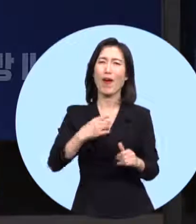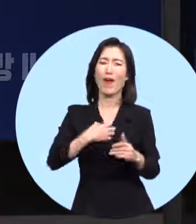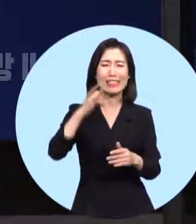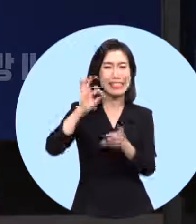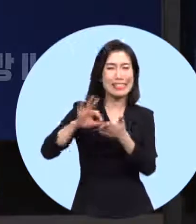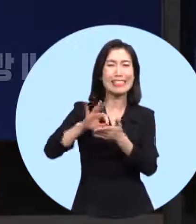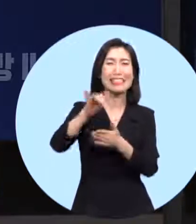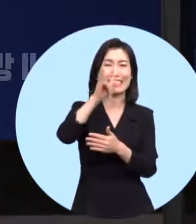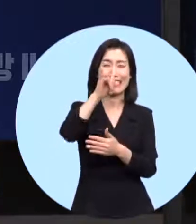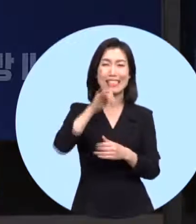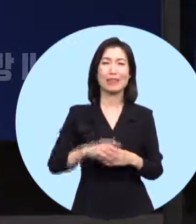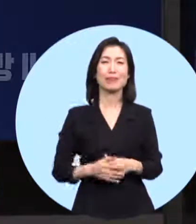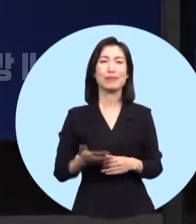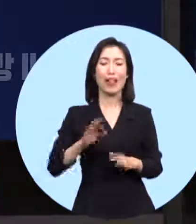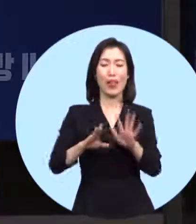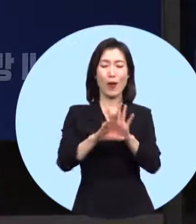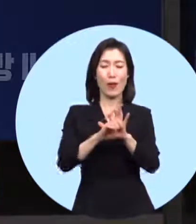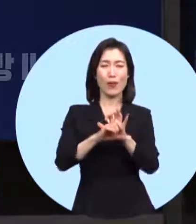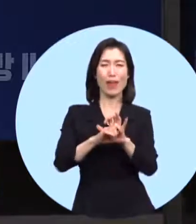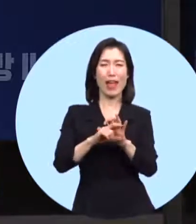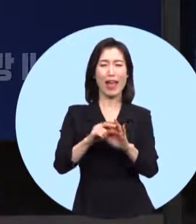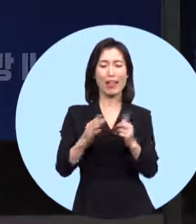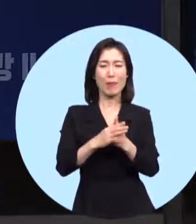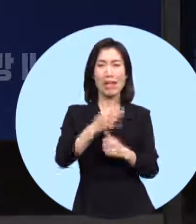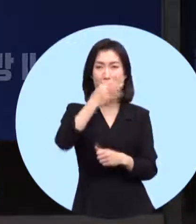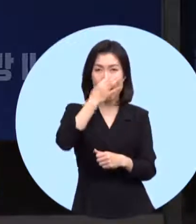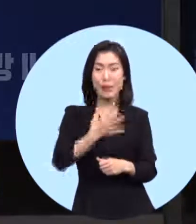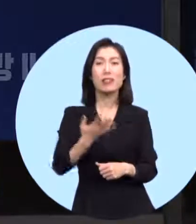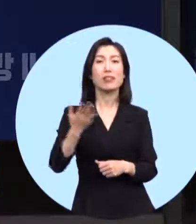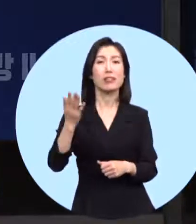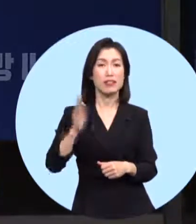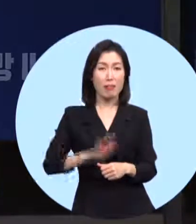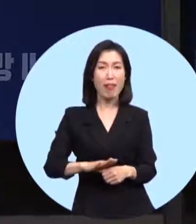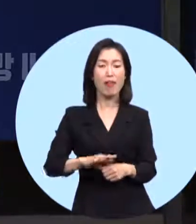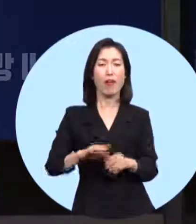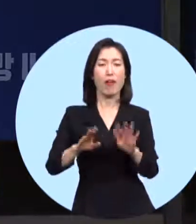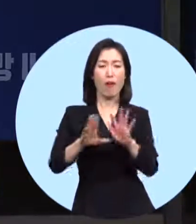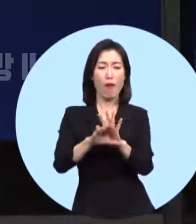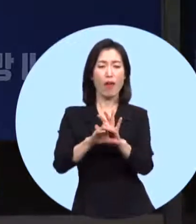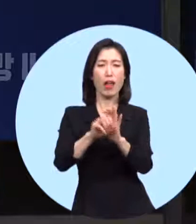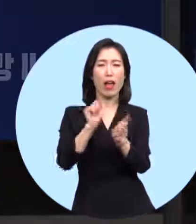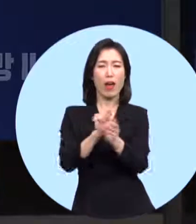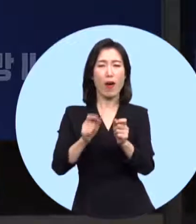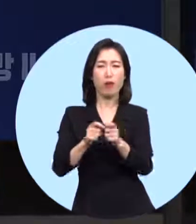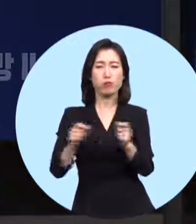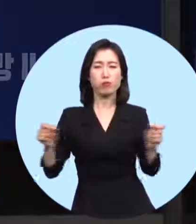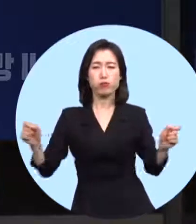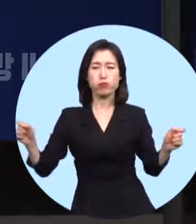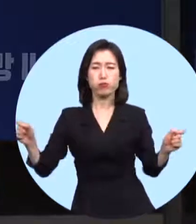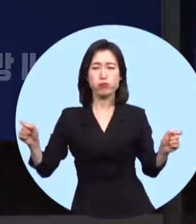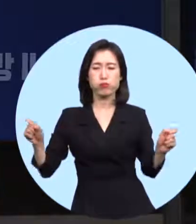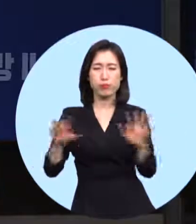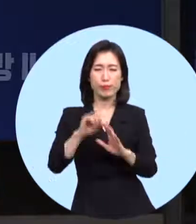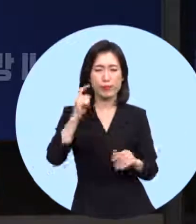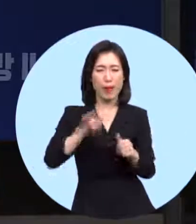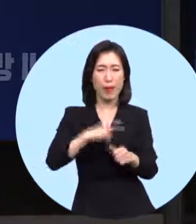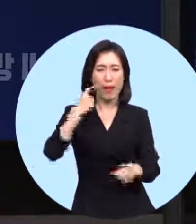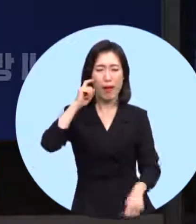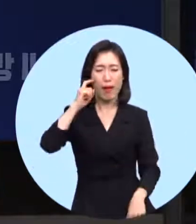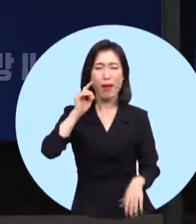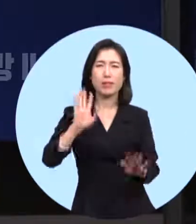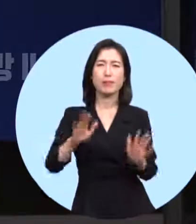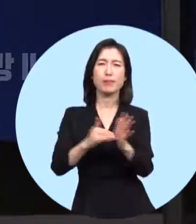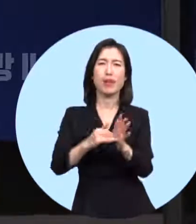또 이 코로나 이 시간이 이제 길어지면서 그동안 소중했지만 미처 생각하지 못했던 것들, 그런 것들을